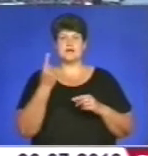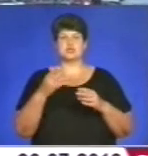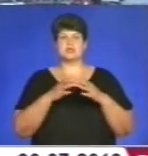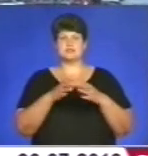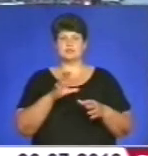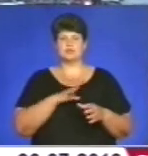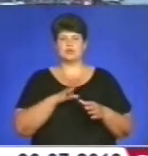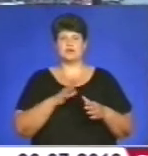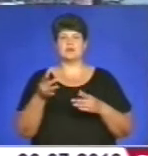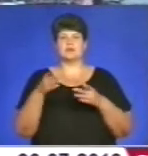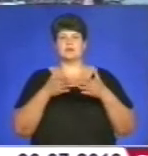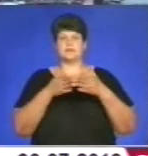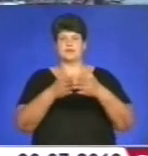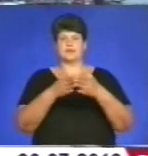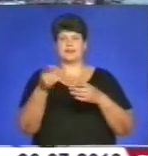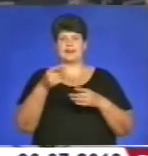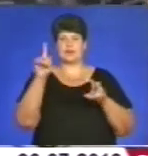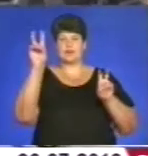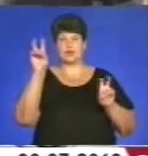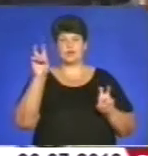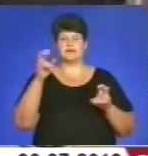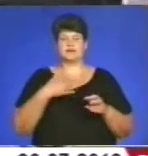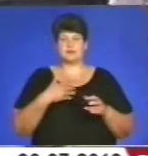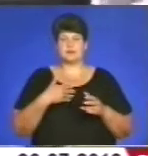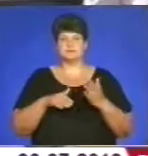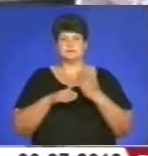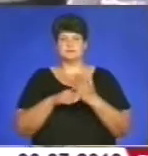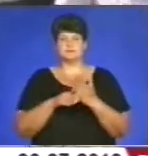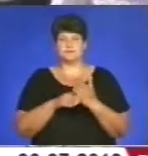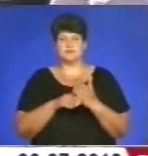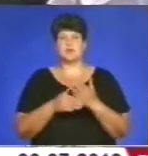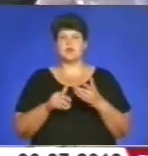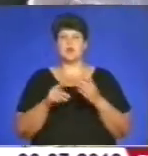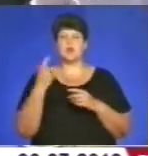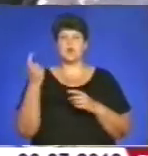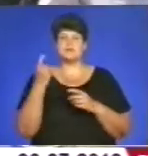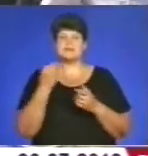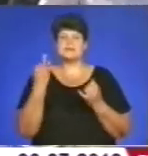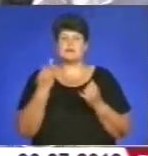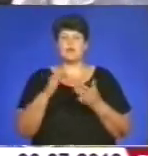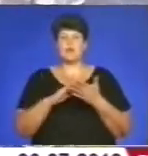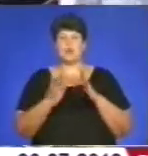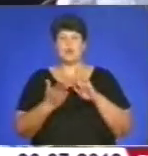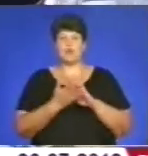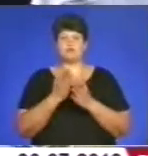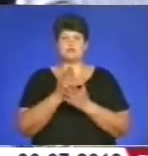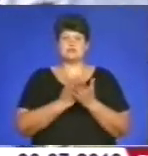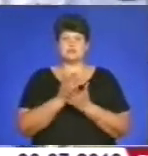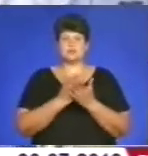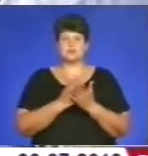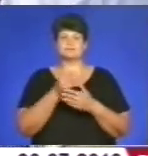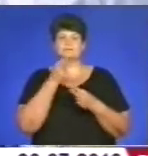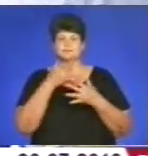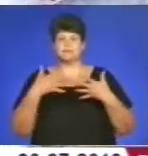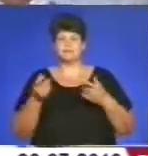на борту корвета «Тернопіль», над яким наша область здійснює шефство. Гості цікавилися умовами служби та побуту моряків, привезли